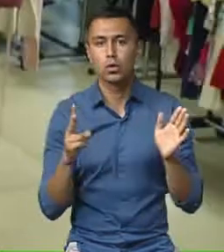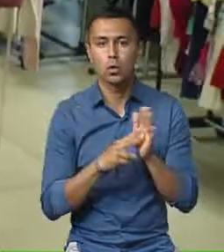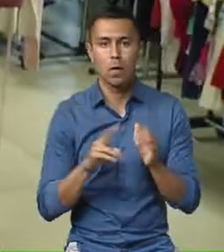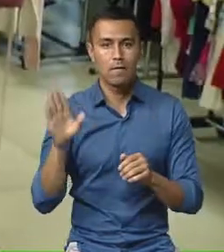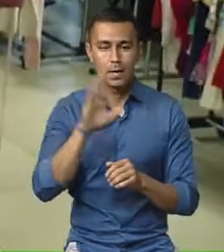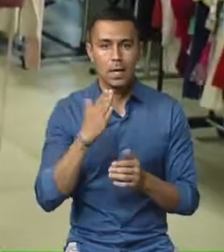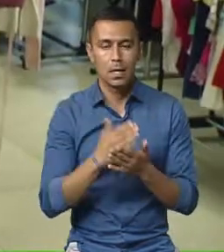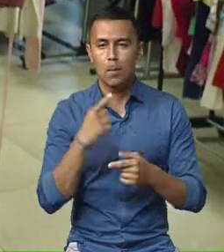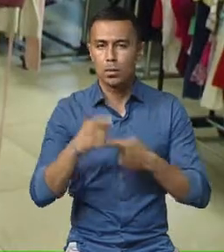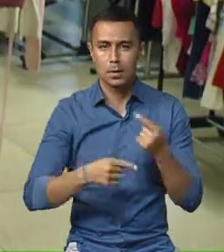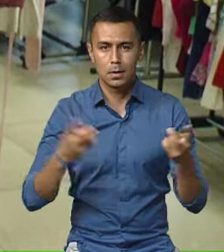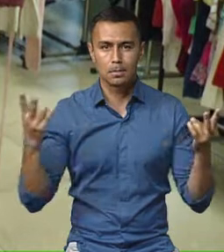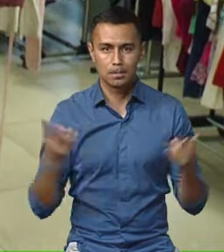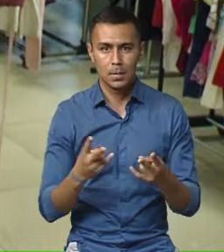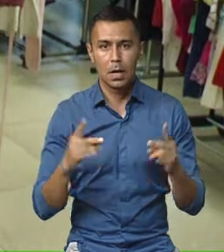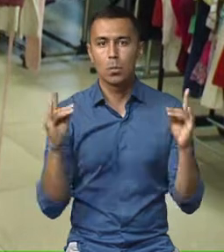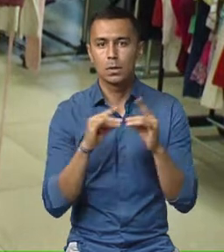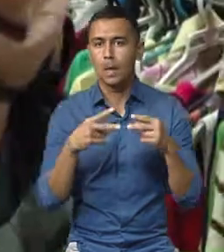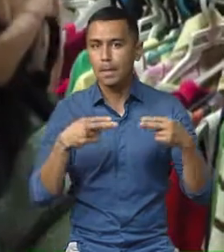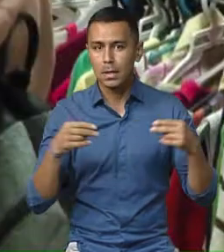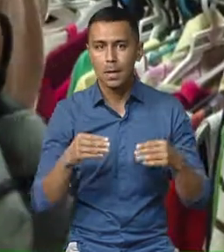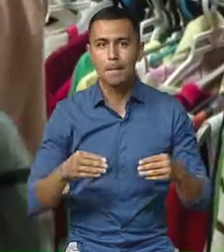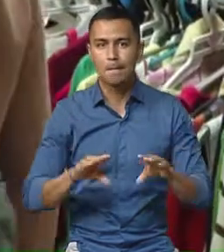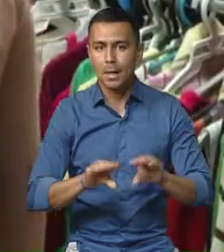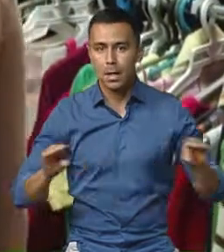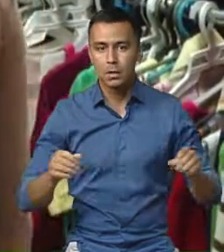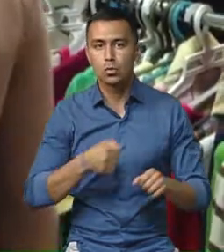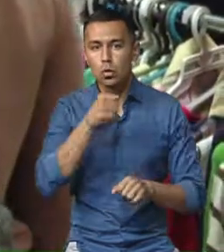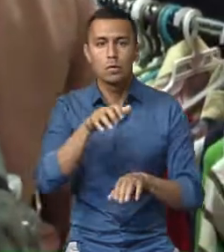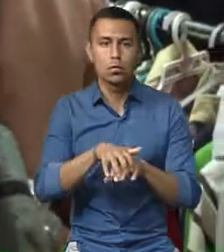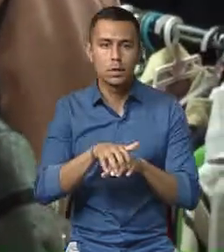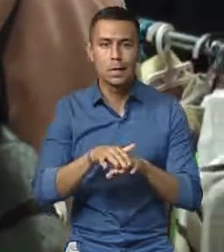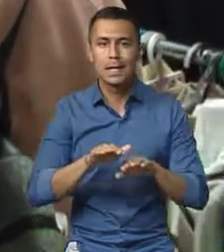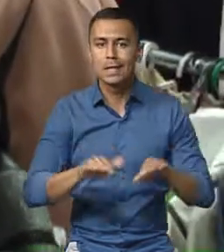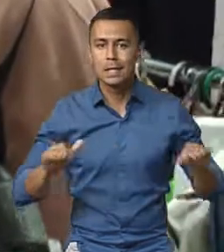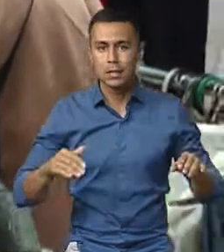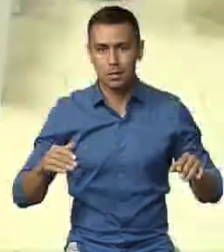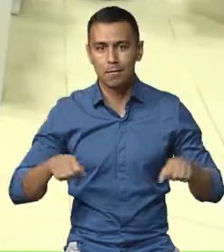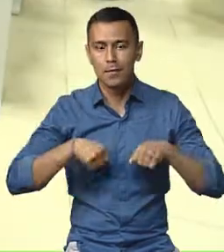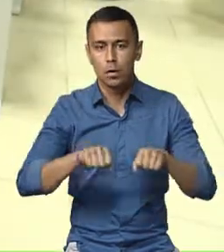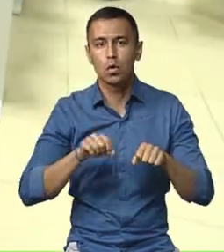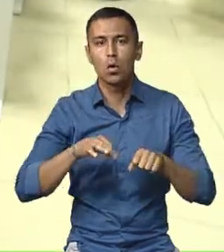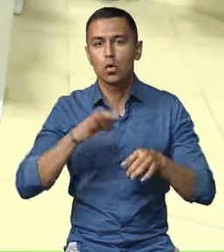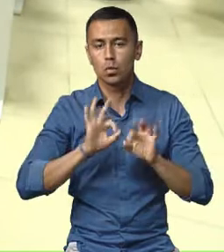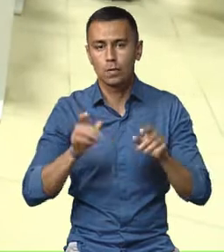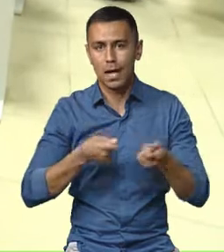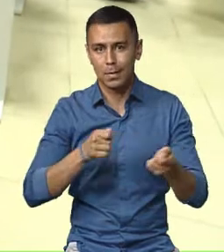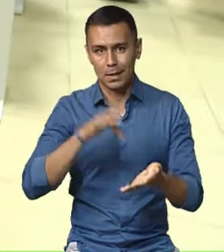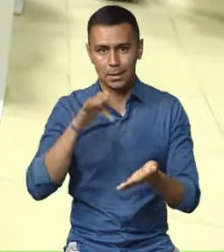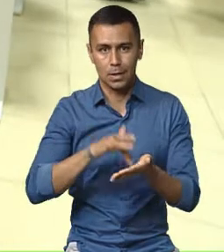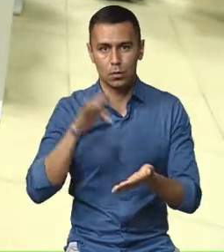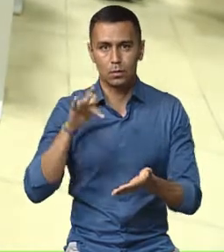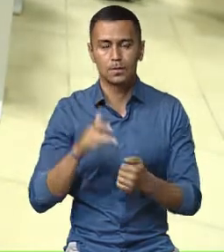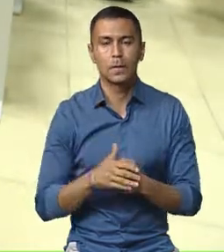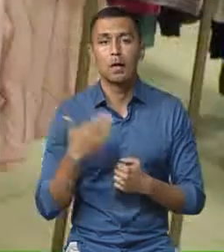є постійна потреба у постільній білизні, матрасах, дорослому взуті, дитячих візочках, розповідає адміністраторка центру Жанна